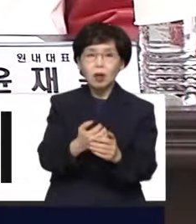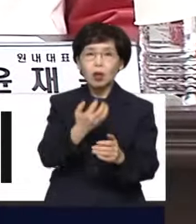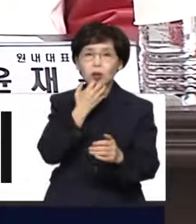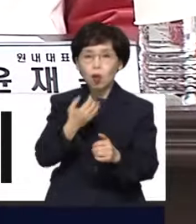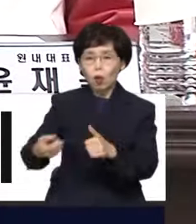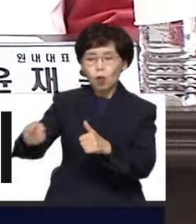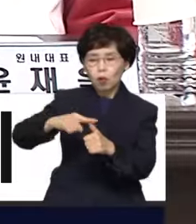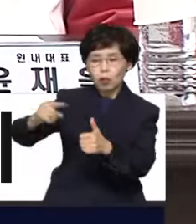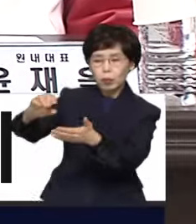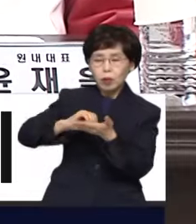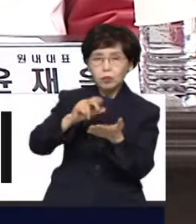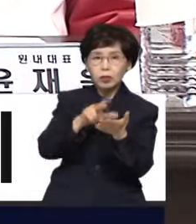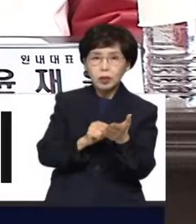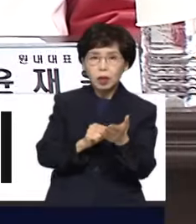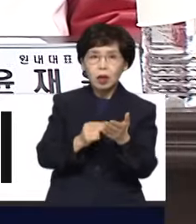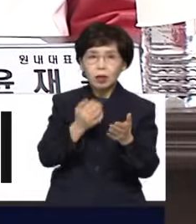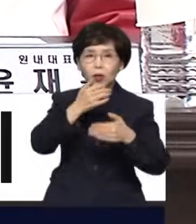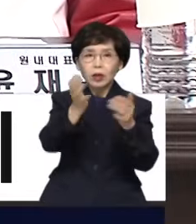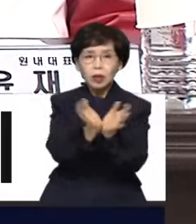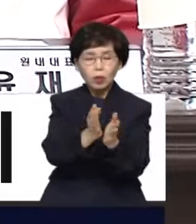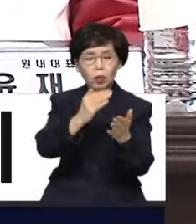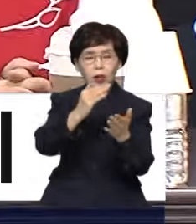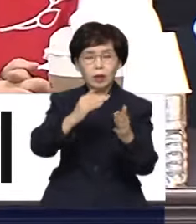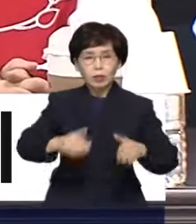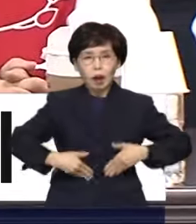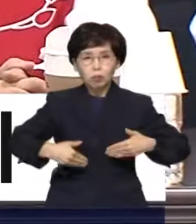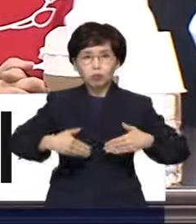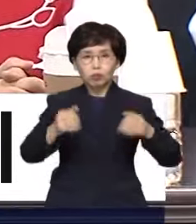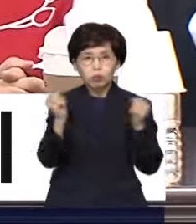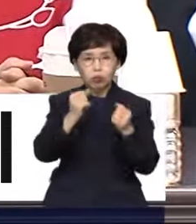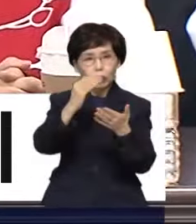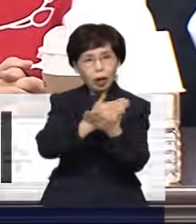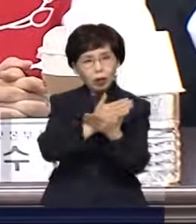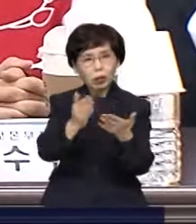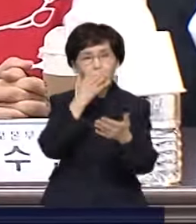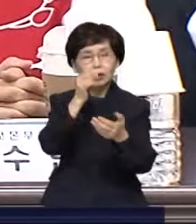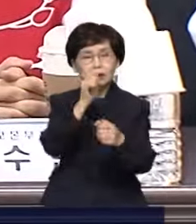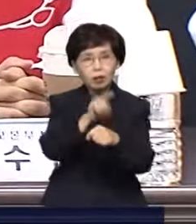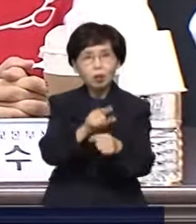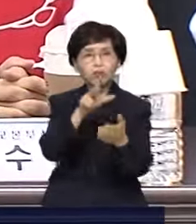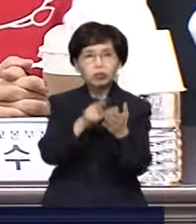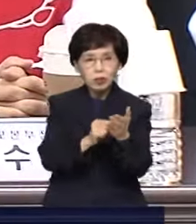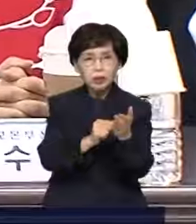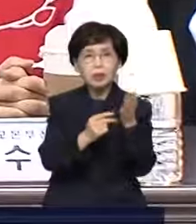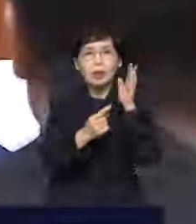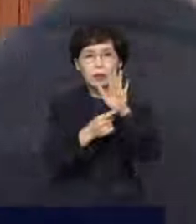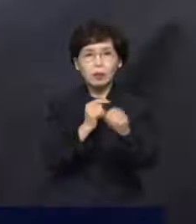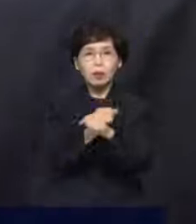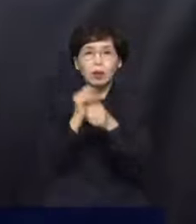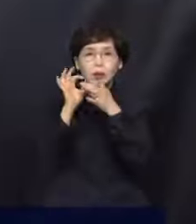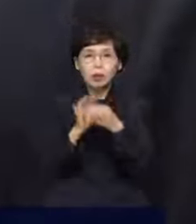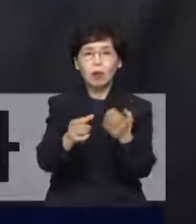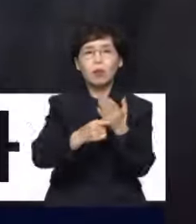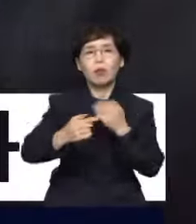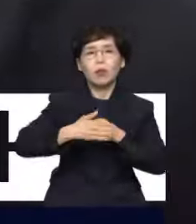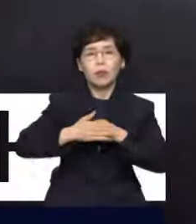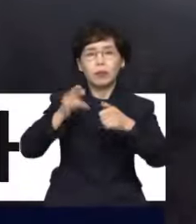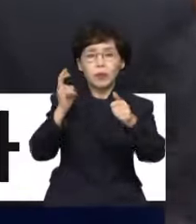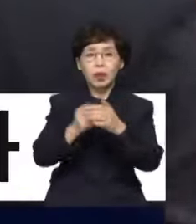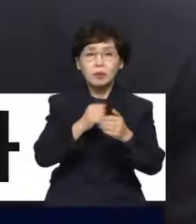문제와 경기 남북도 분도 가능성 등을 논의하면서 표심도 공략하겠다는 전략입니다. 민주당은